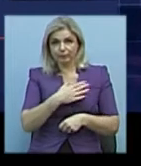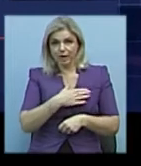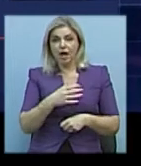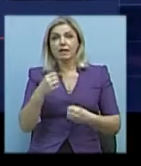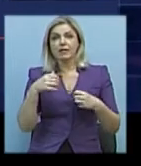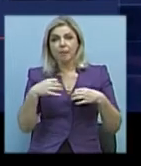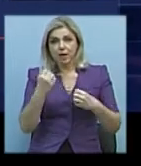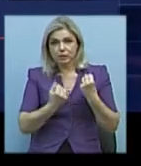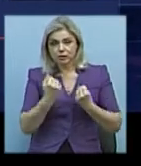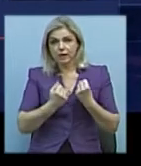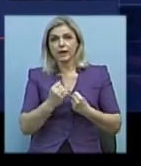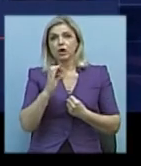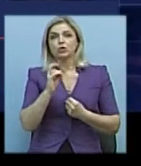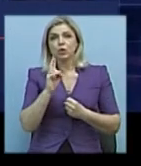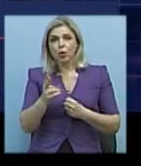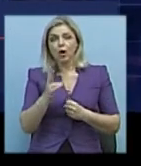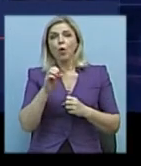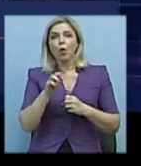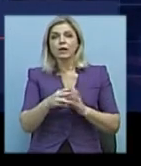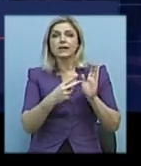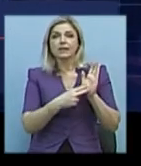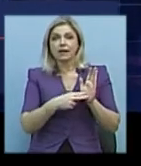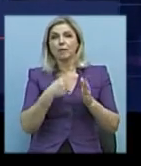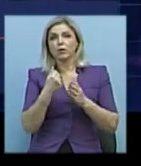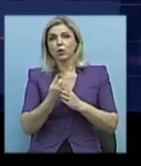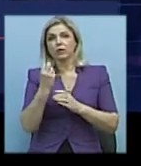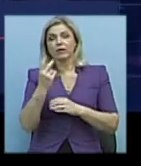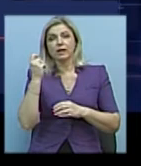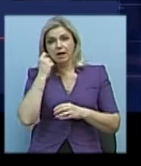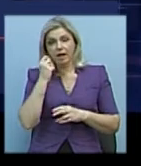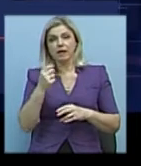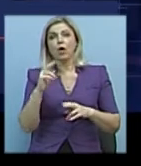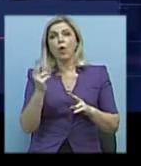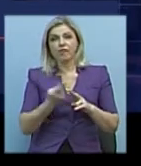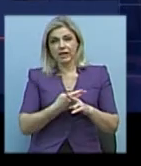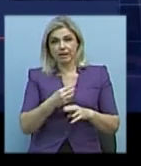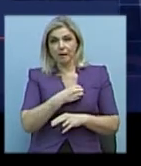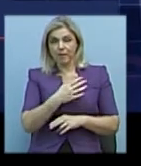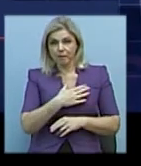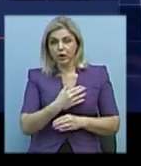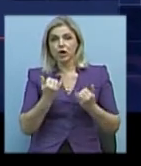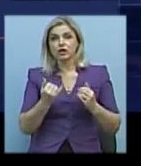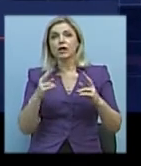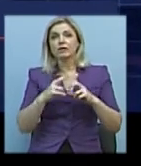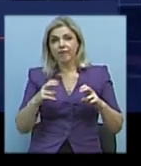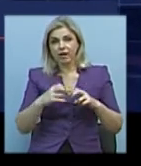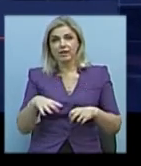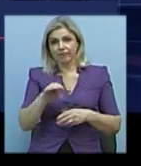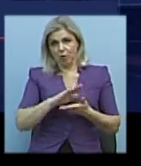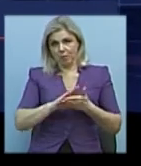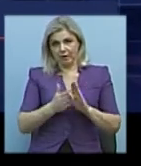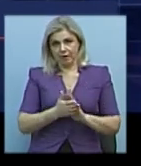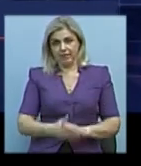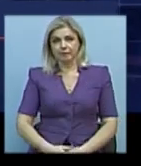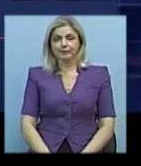карається позбавленням волі на срок від 7 до 12 років із конфіскацією майна. Зараз з'ясовуються усі обставини події.